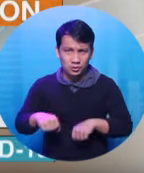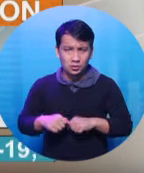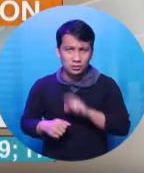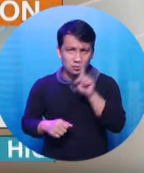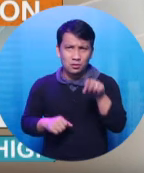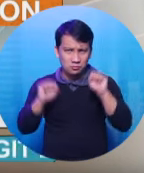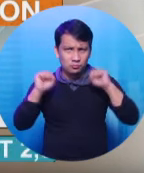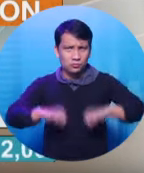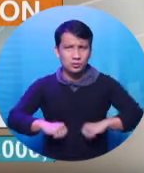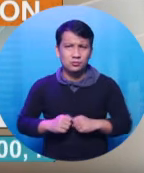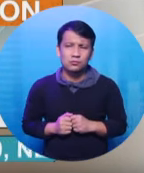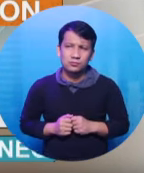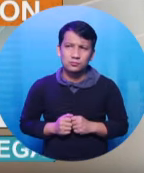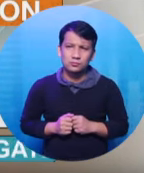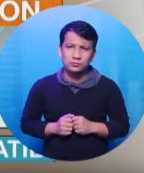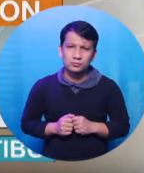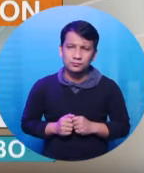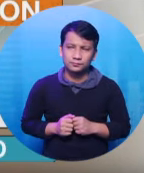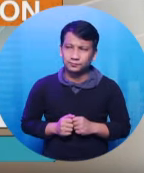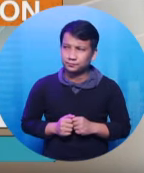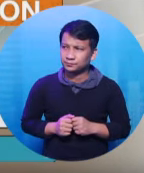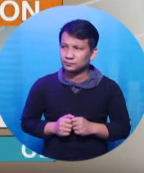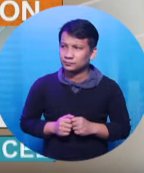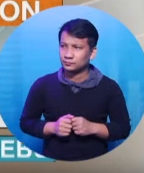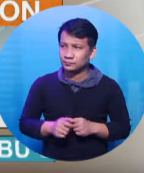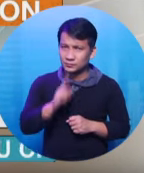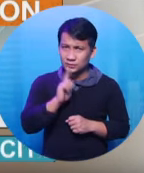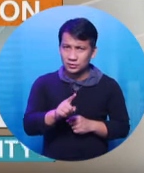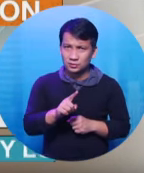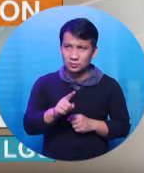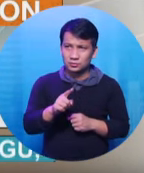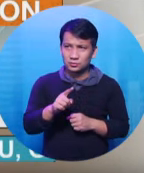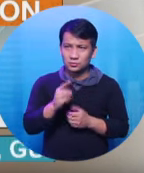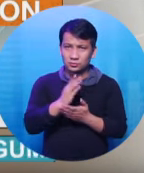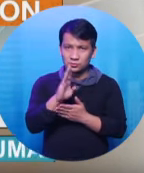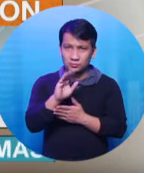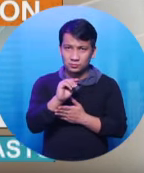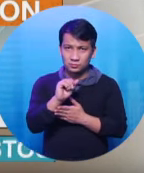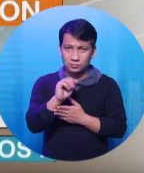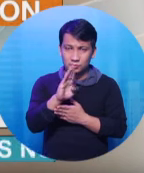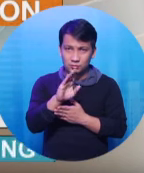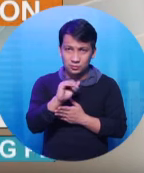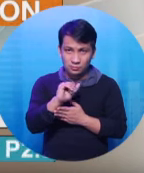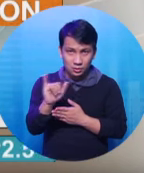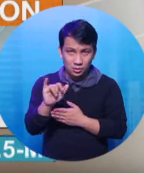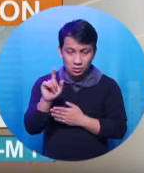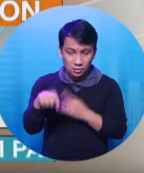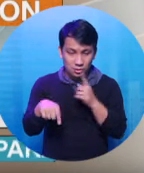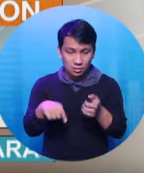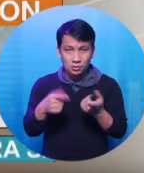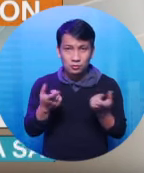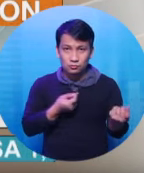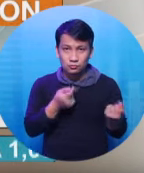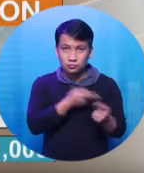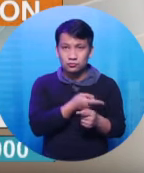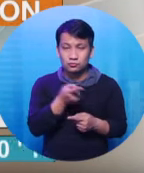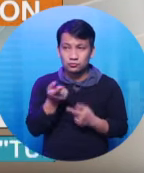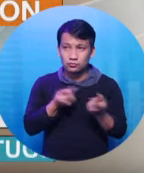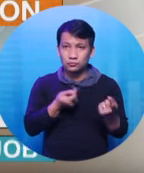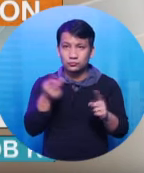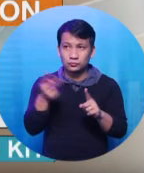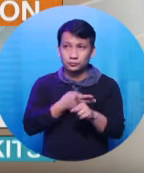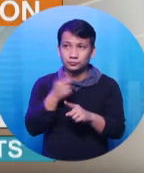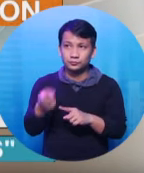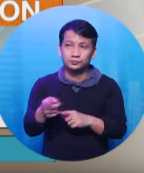Opo. Pwede naman po yan kung talagang makakapag-bail siya sa kanyang, ano, sa kanyang ginawang